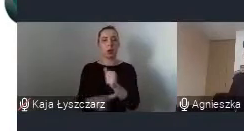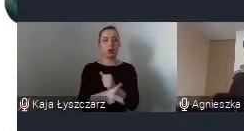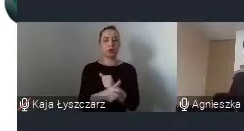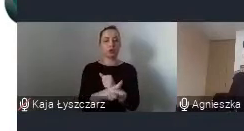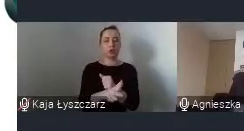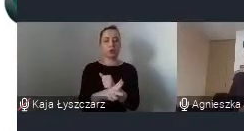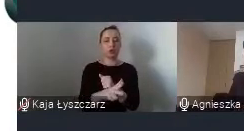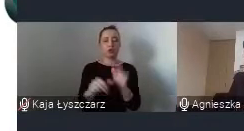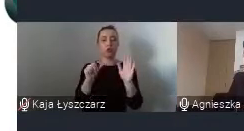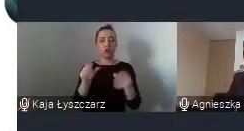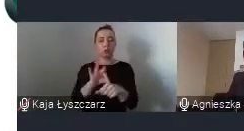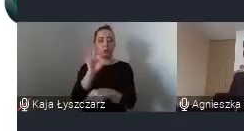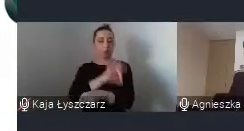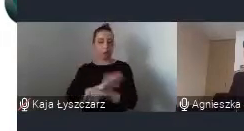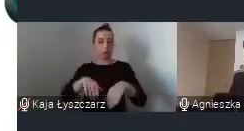86 projektów